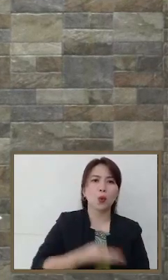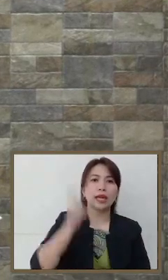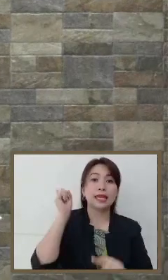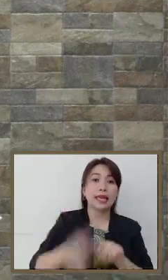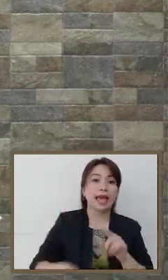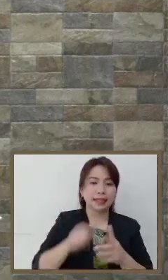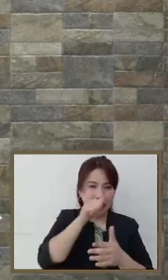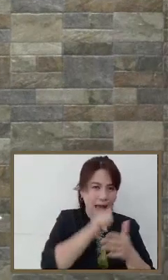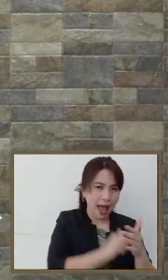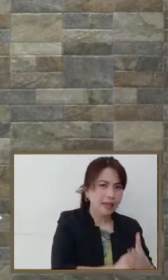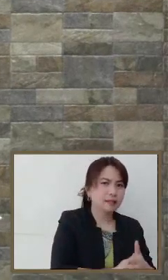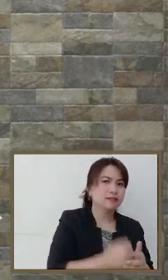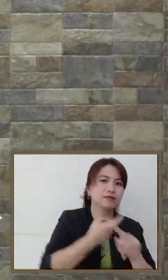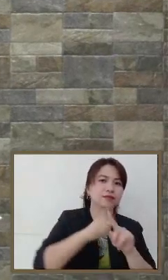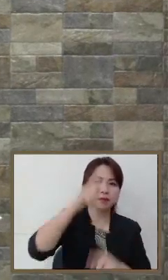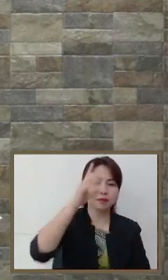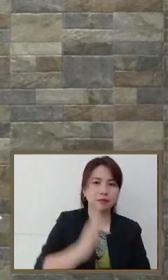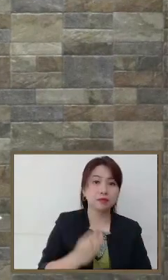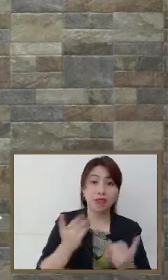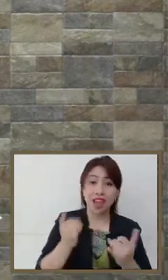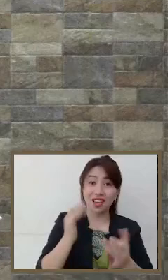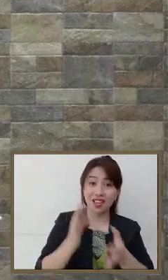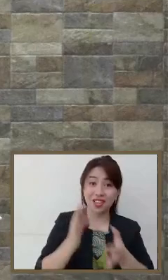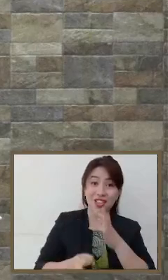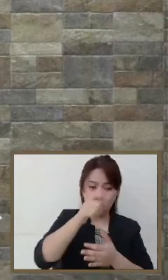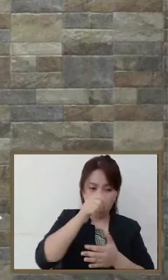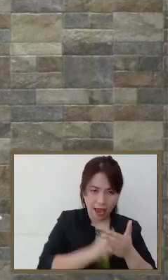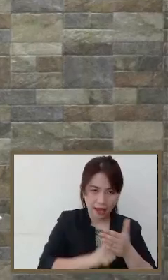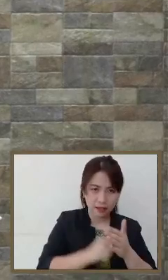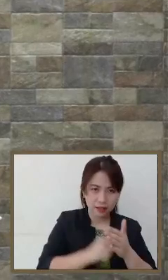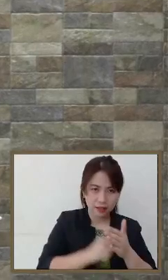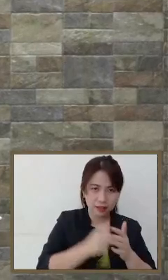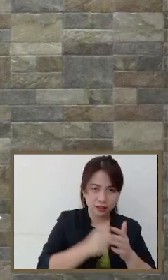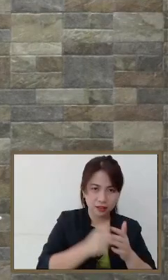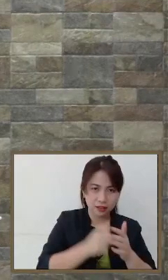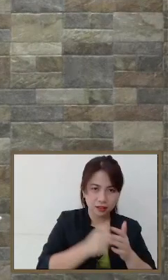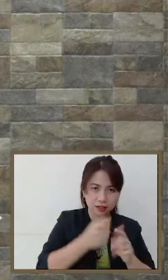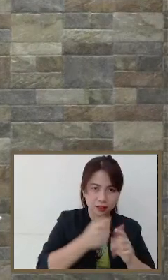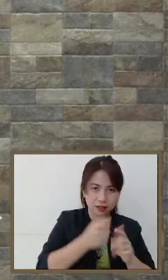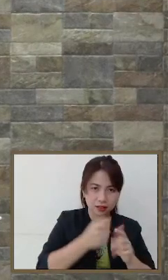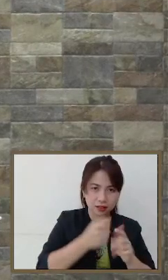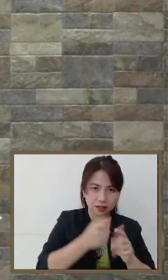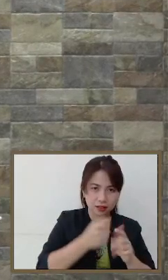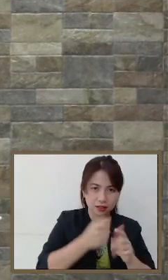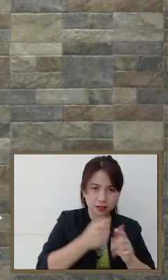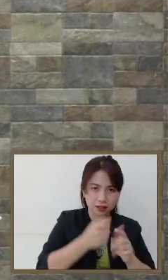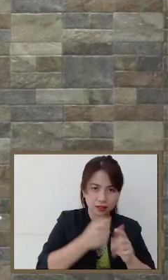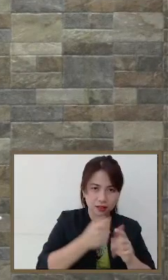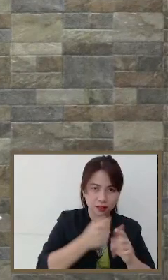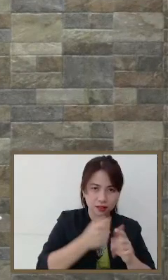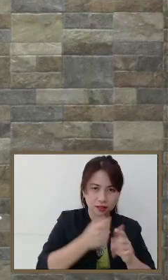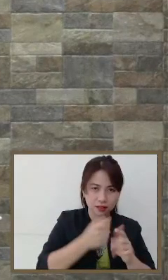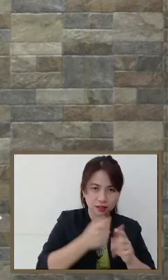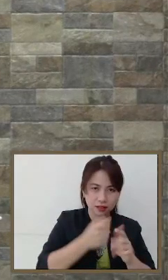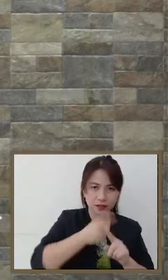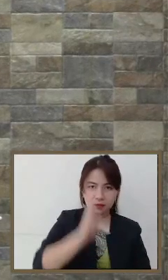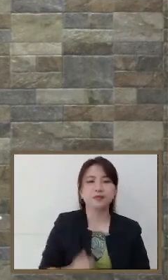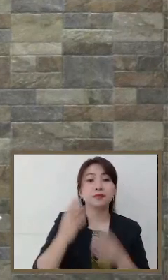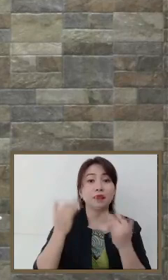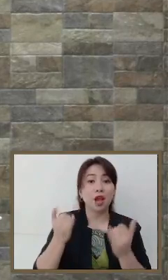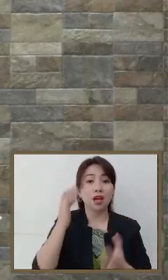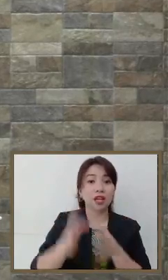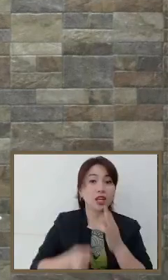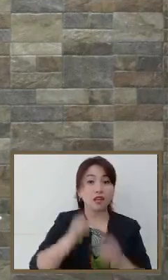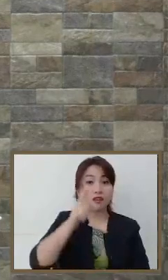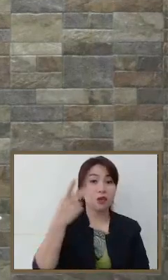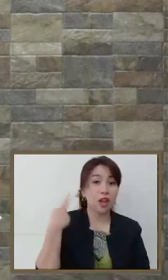Diyos at kung may tinatago ka man sa Diyos ngayon i-confess mo na yan sa Diyos kung meron kang kasalanan